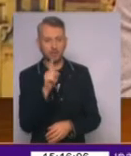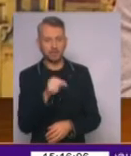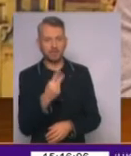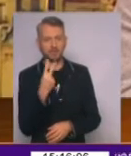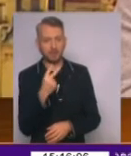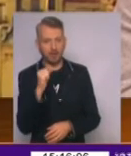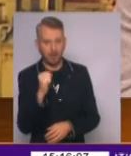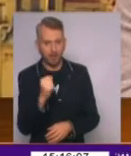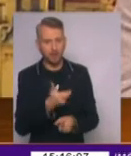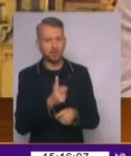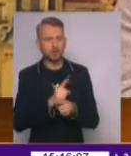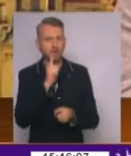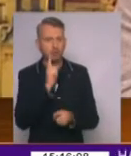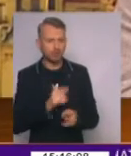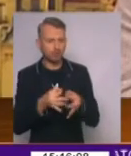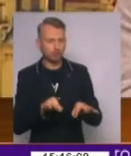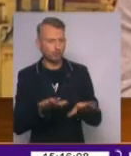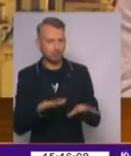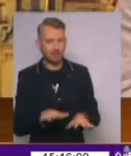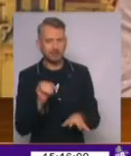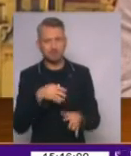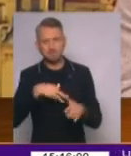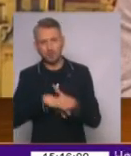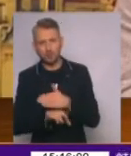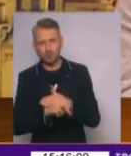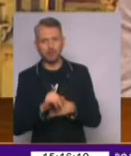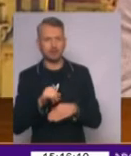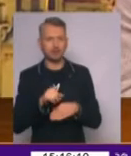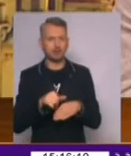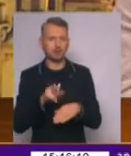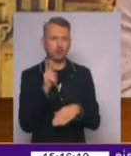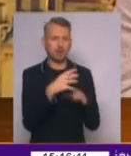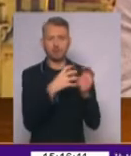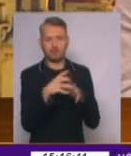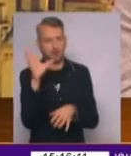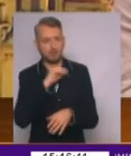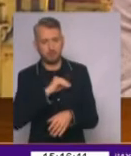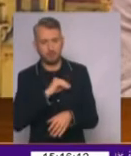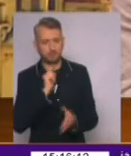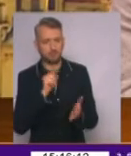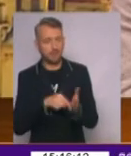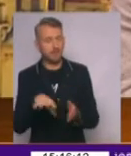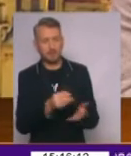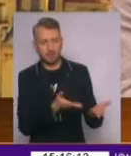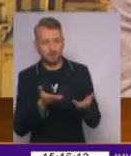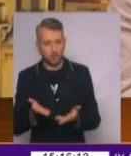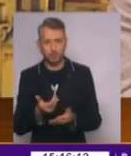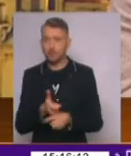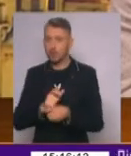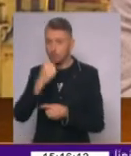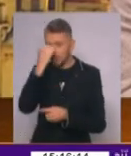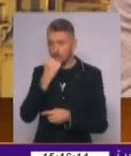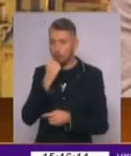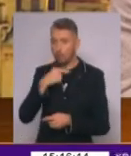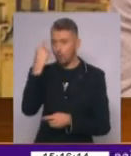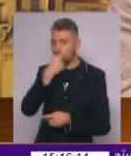1/2А, дуже зручне, доступне місце, і метро, і громадським транспортом, іншими видами, всіх запрошую. Угу. Так, дуже дякую. Особистий прийом